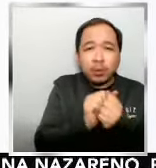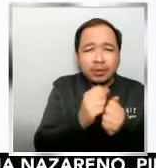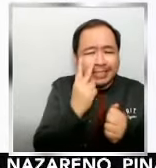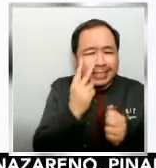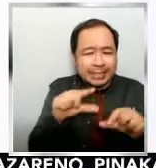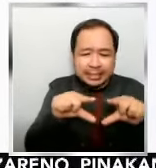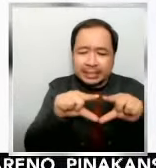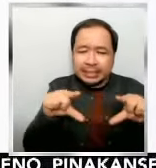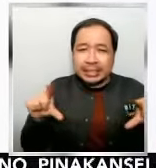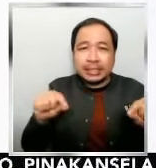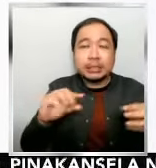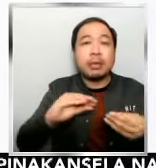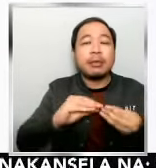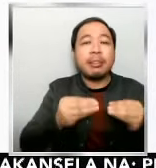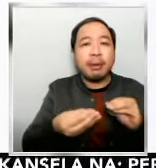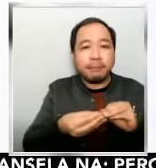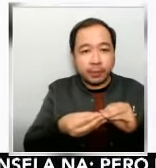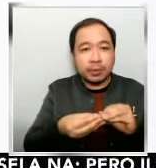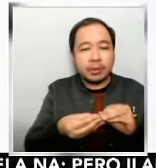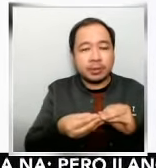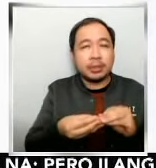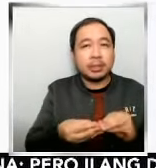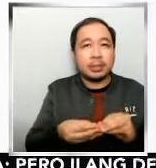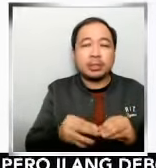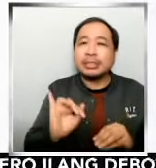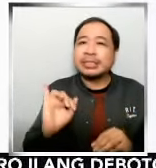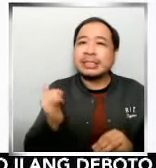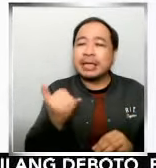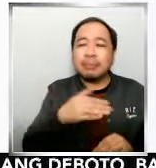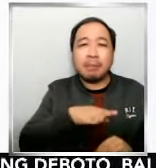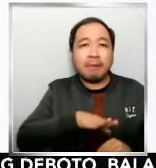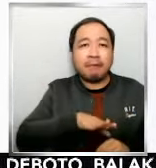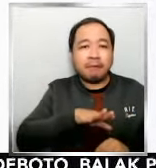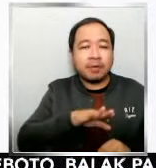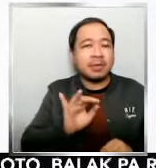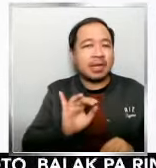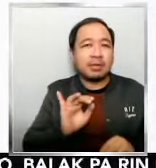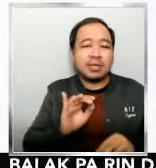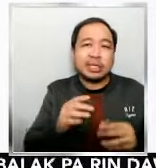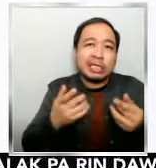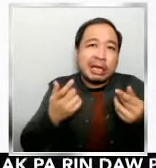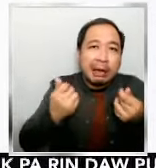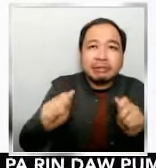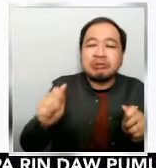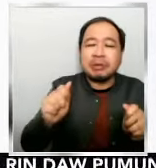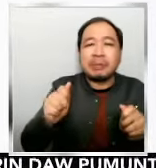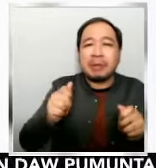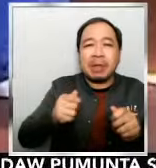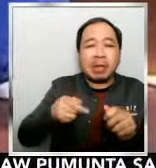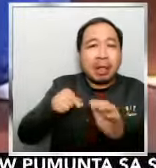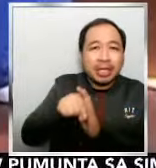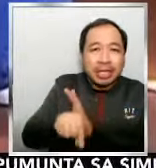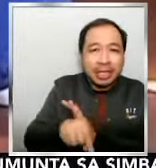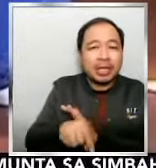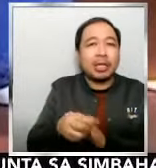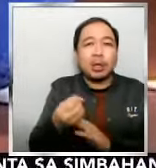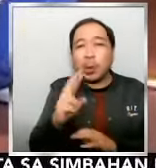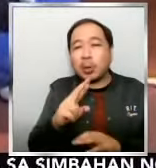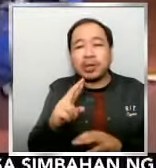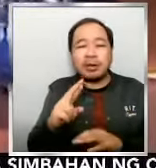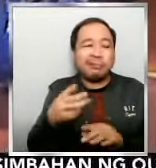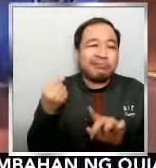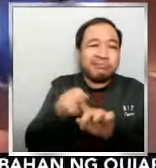parang prostrated murder siguro, or prostrated homicide, depende na po dun sa fiscal. Ayon sa